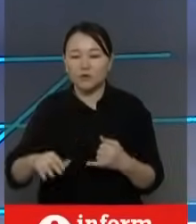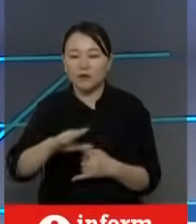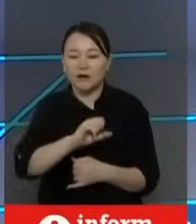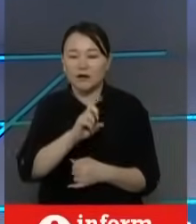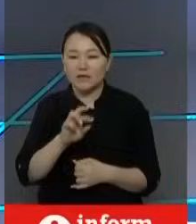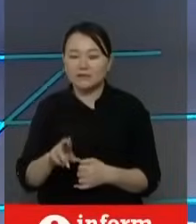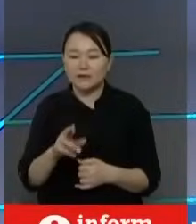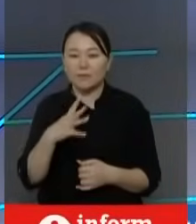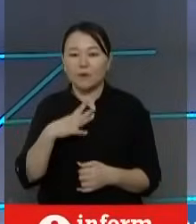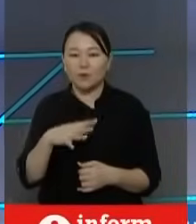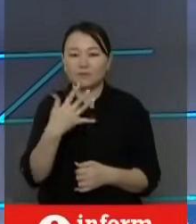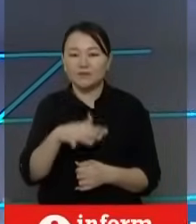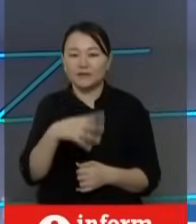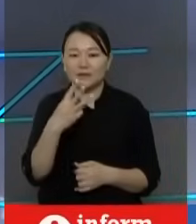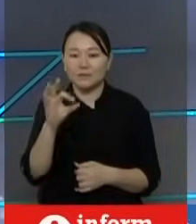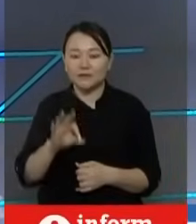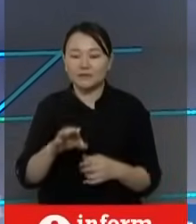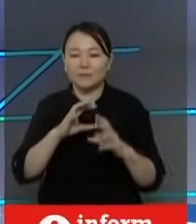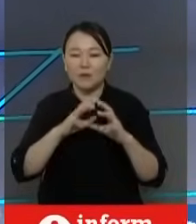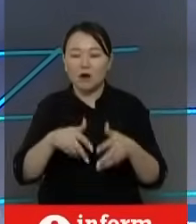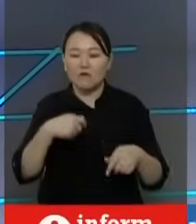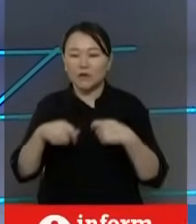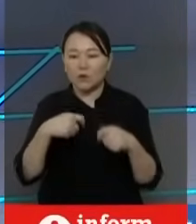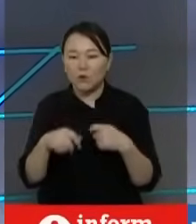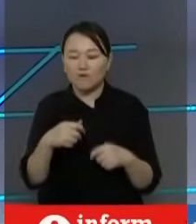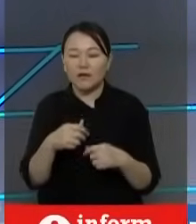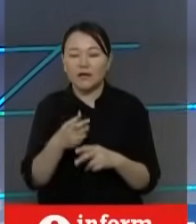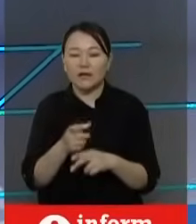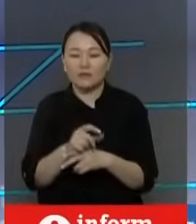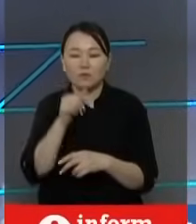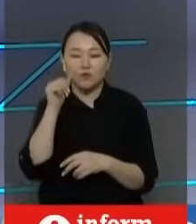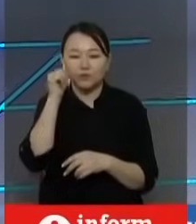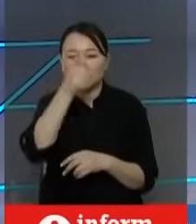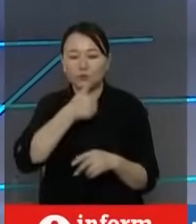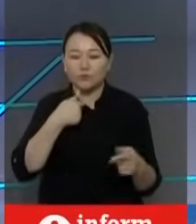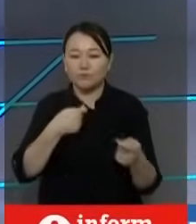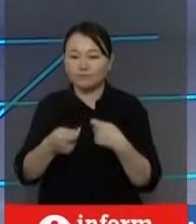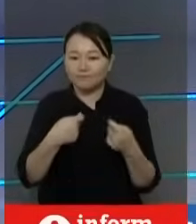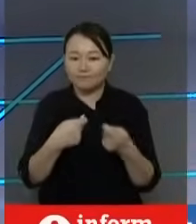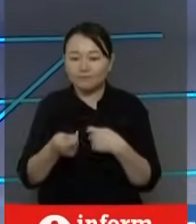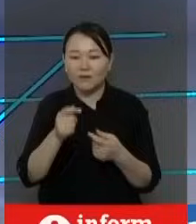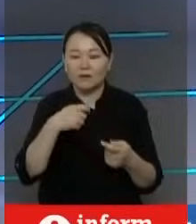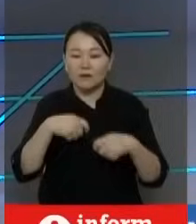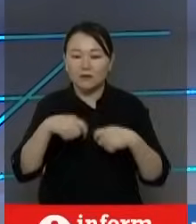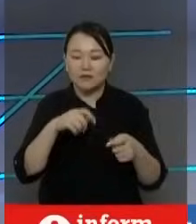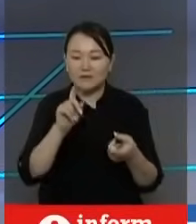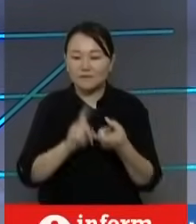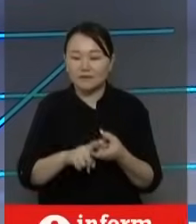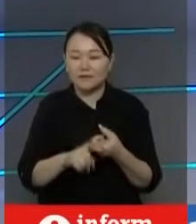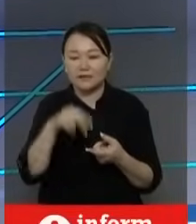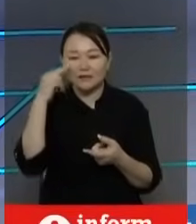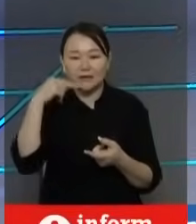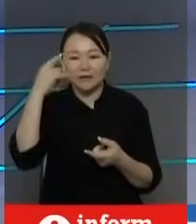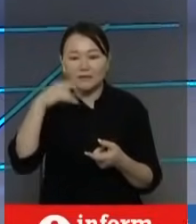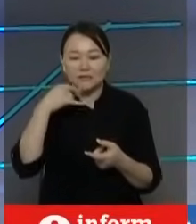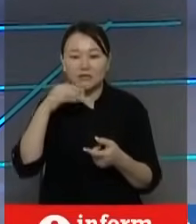континента приходится 53% мировой торговли. В прошлом году товарооборот между Казахстаном и Китаем достиг